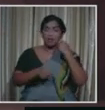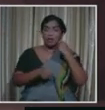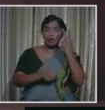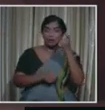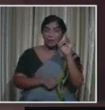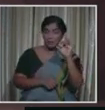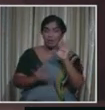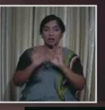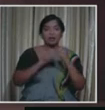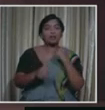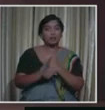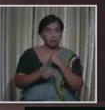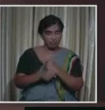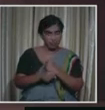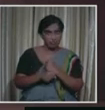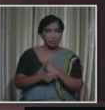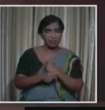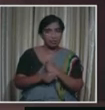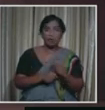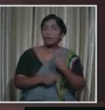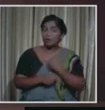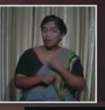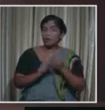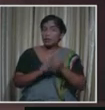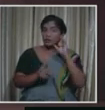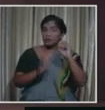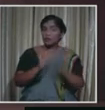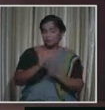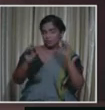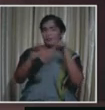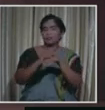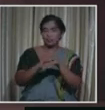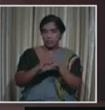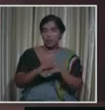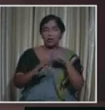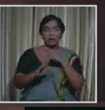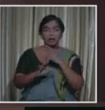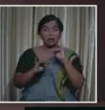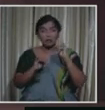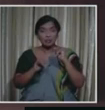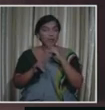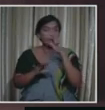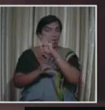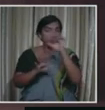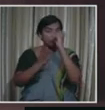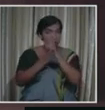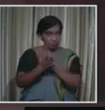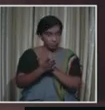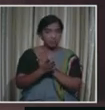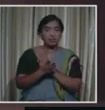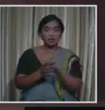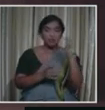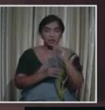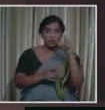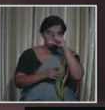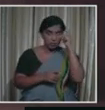pahalawi yahapal na andwidi api widaya kesabawan nyojane kara yang kawarak kertesanwe dahana meni sansodaniat maitri pal